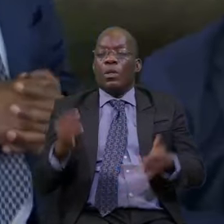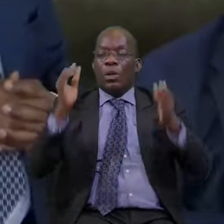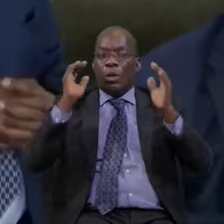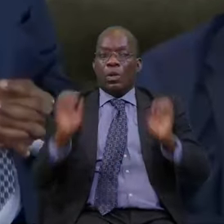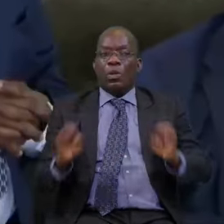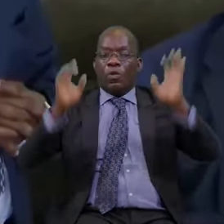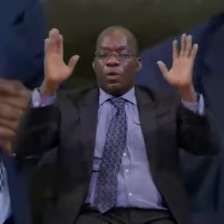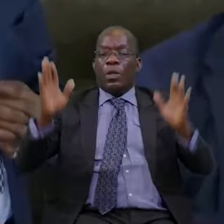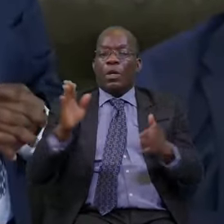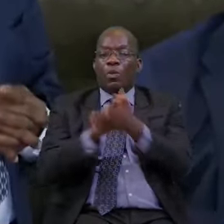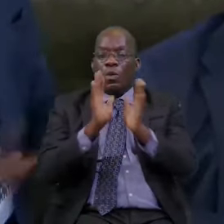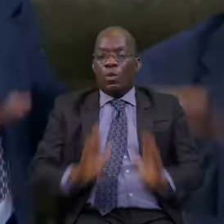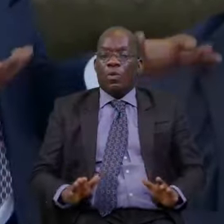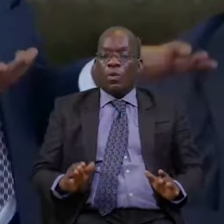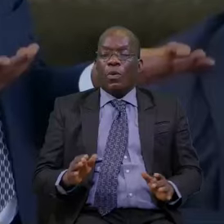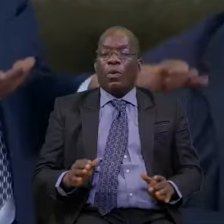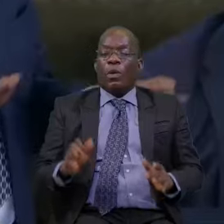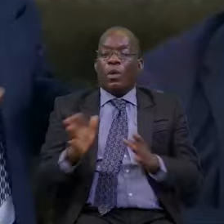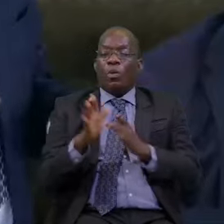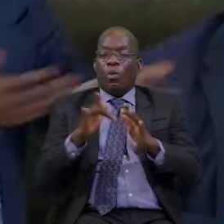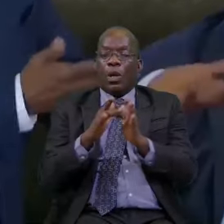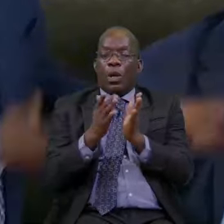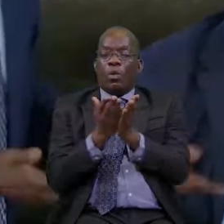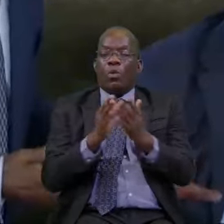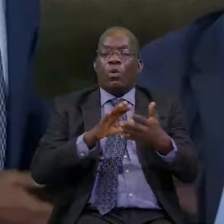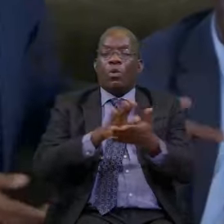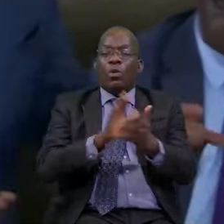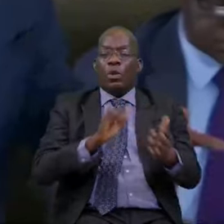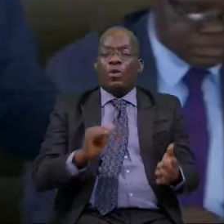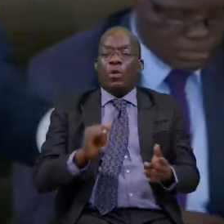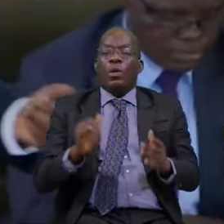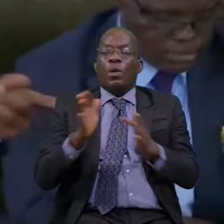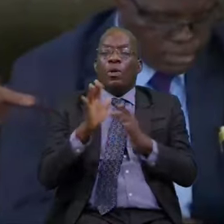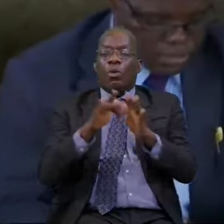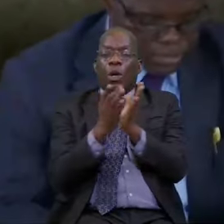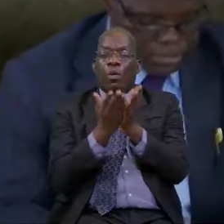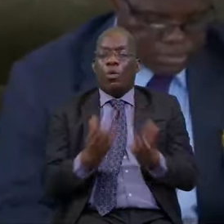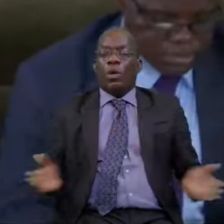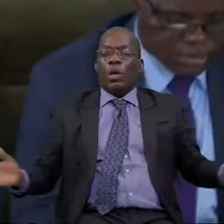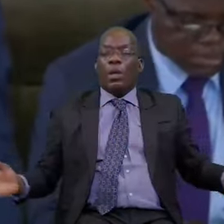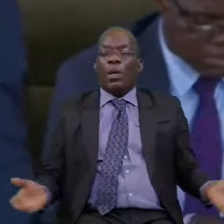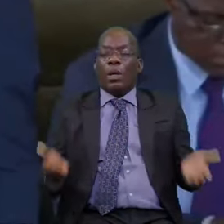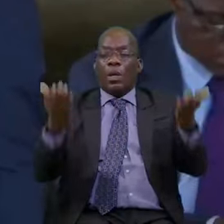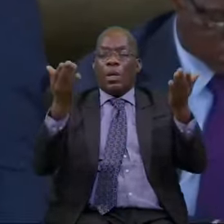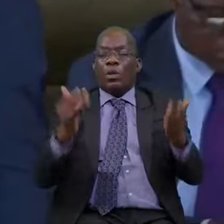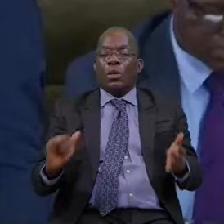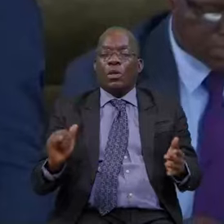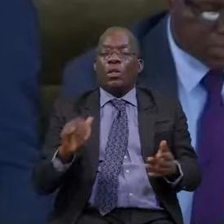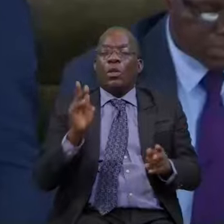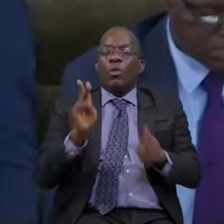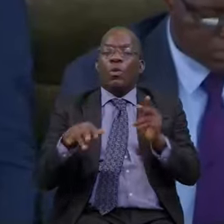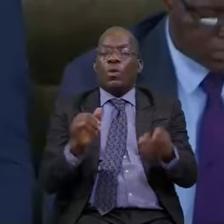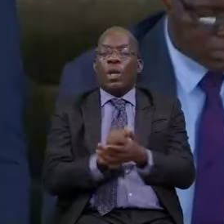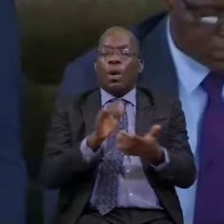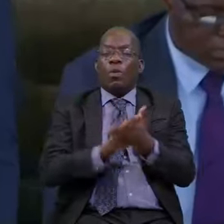réels, dévoués à la lecture biblique, qui croient la Bible, qui exaltent la Bible, les gens